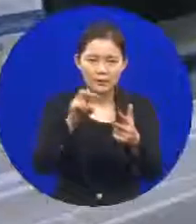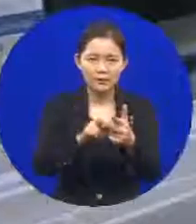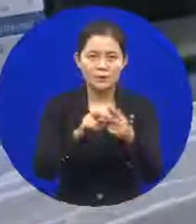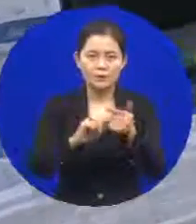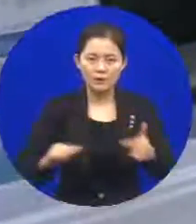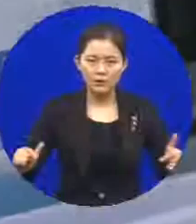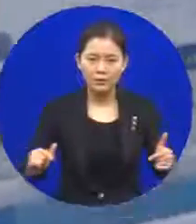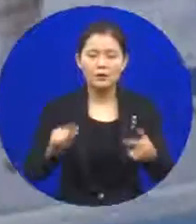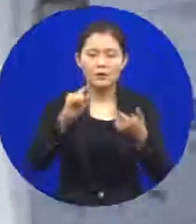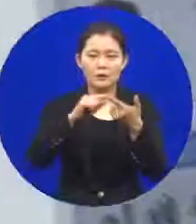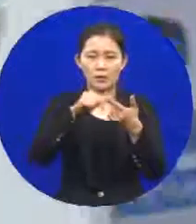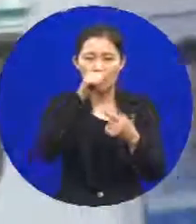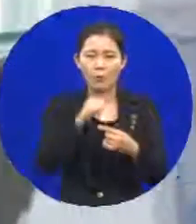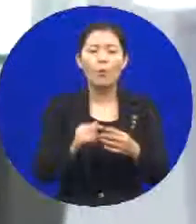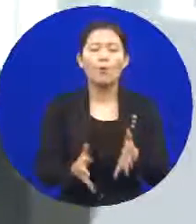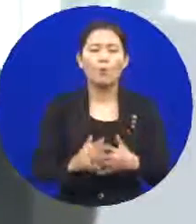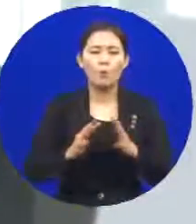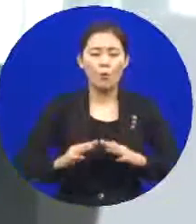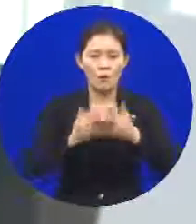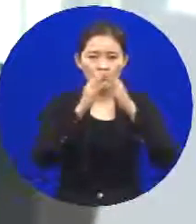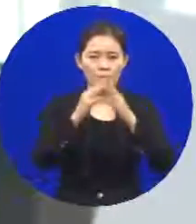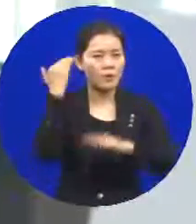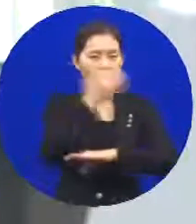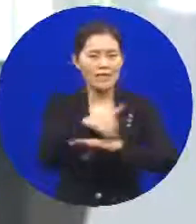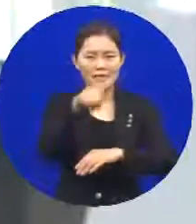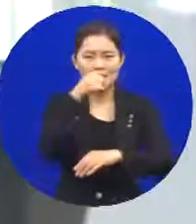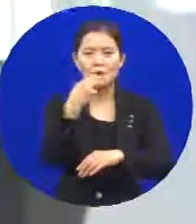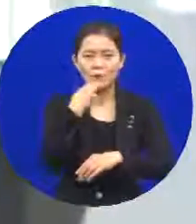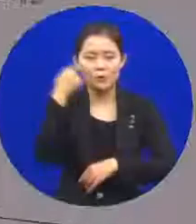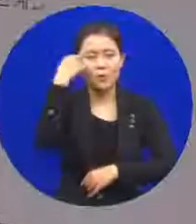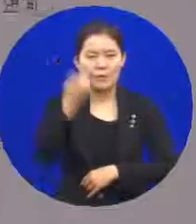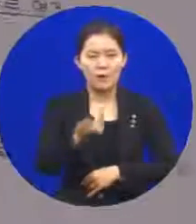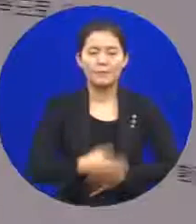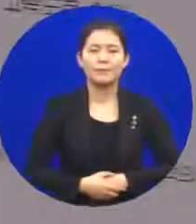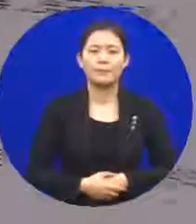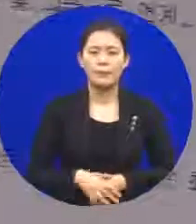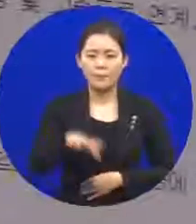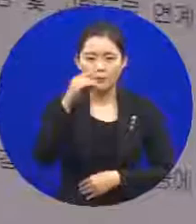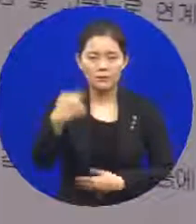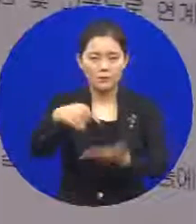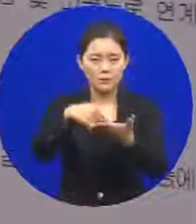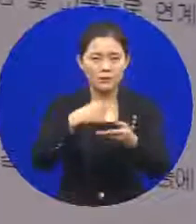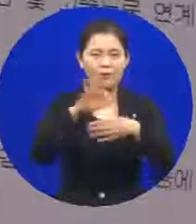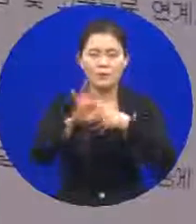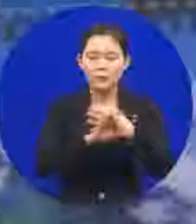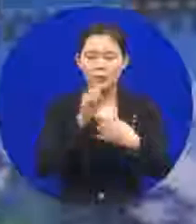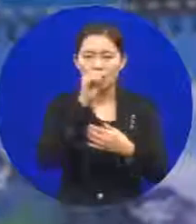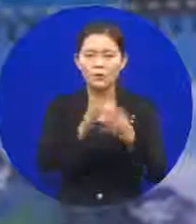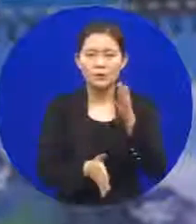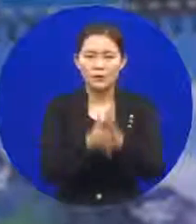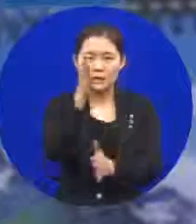복합산업시설, 도시첨단산업단지 등의 건립 계획이 있는지 등을 묻습니다. 시는 접수된 기업 의견을